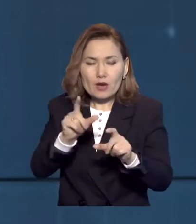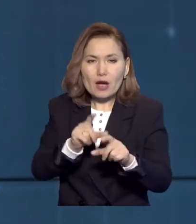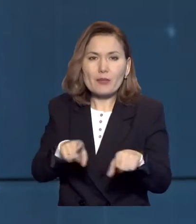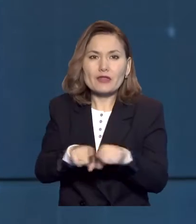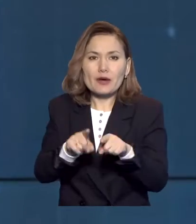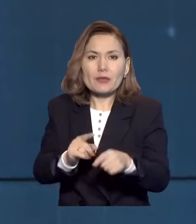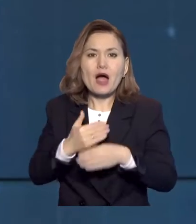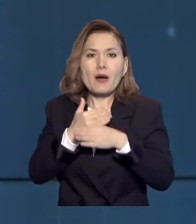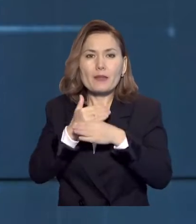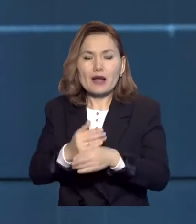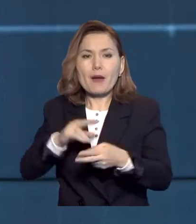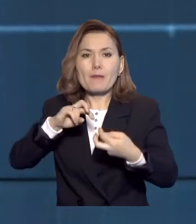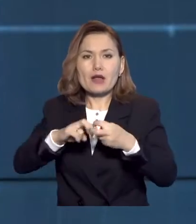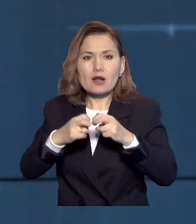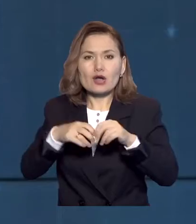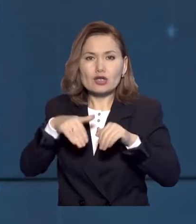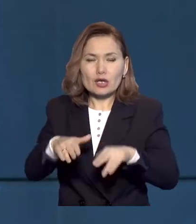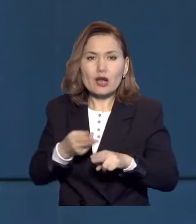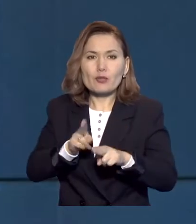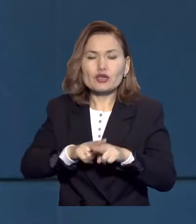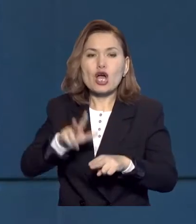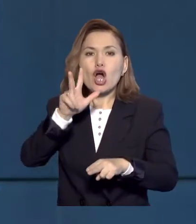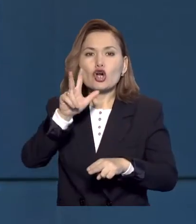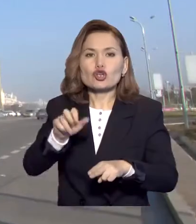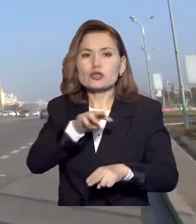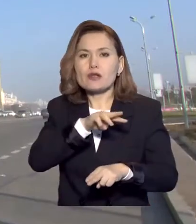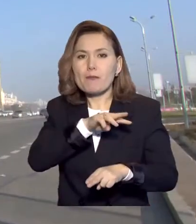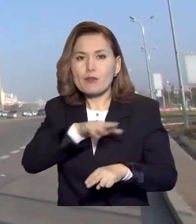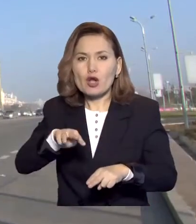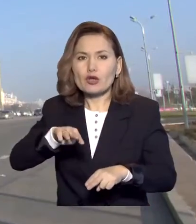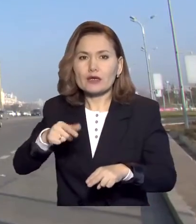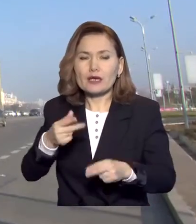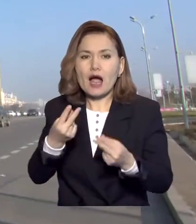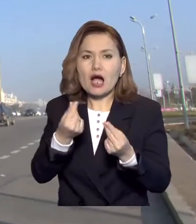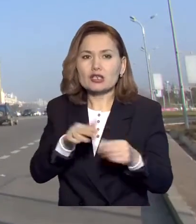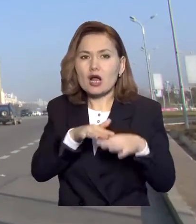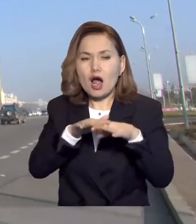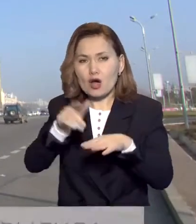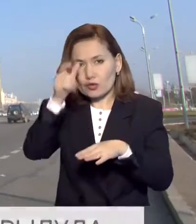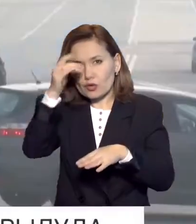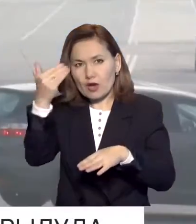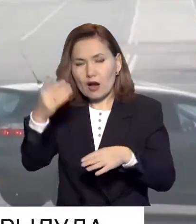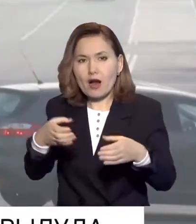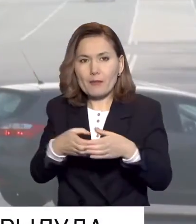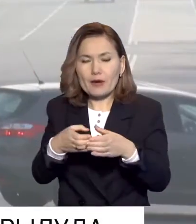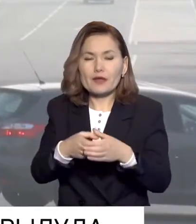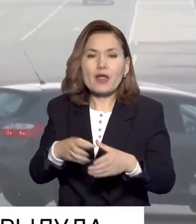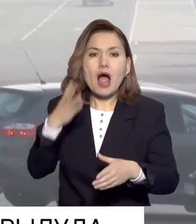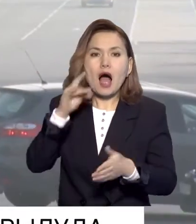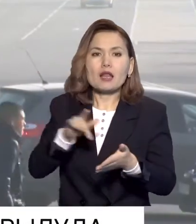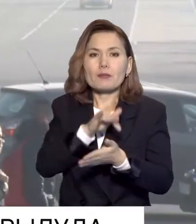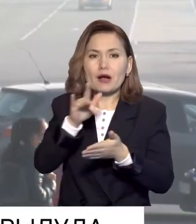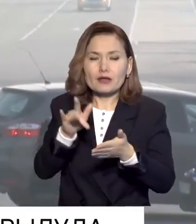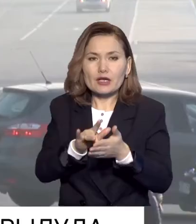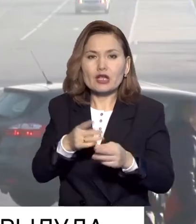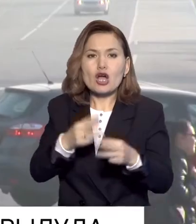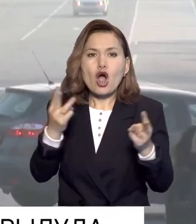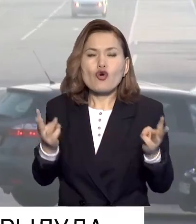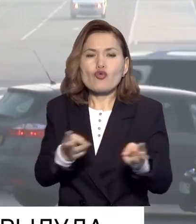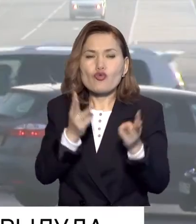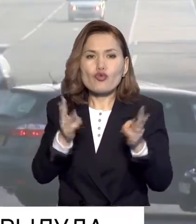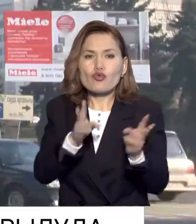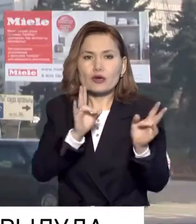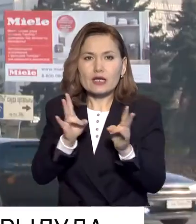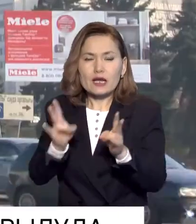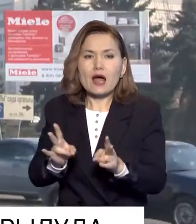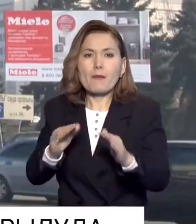қолдау бағытындағы мәселелердің шешілуіне 300 миллион теңге қаржы аударды. Бұдан бөлек компания Алматыдағы дүрбелеңде өртенген